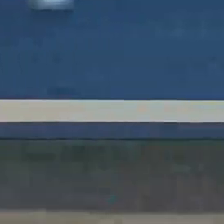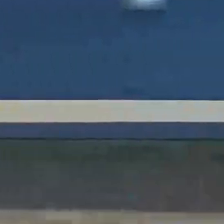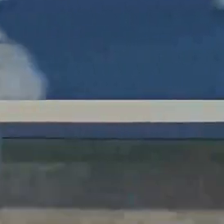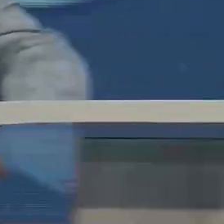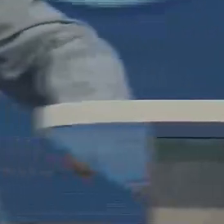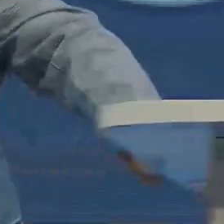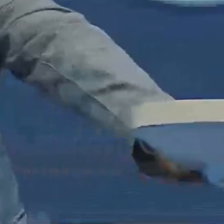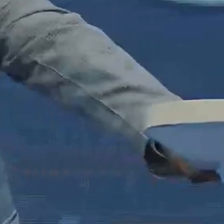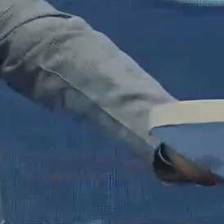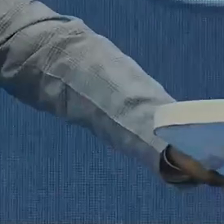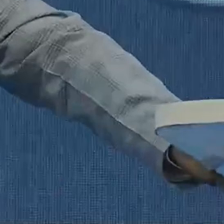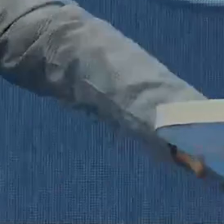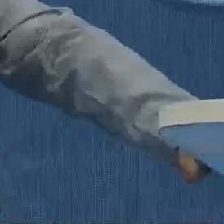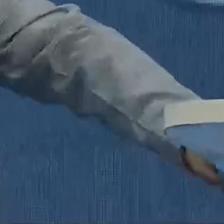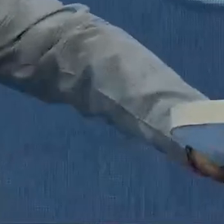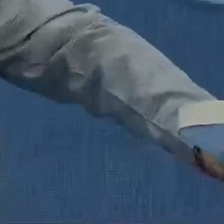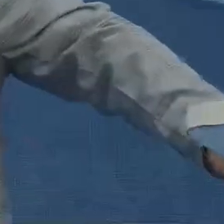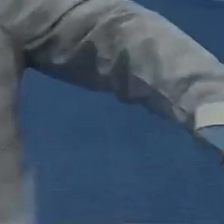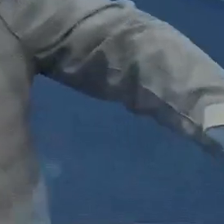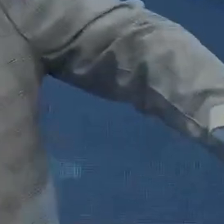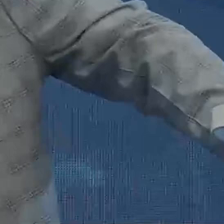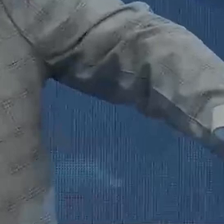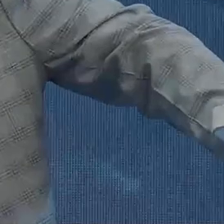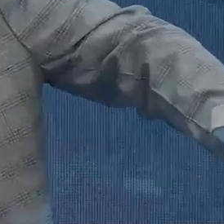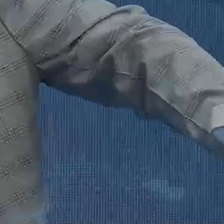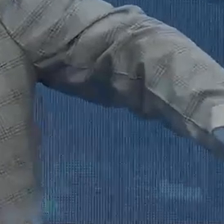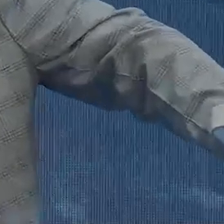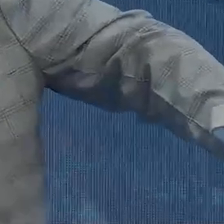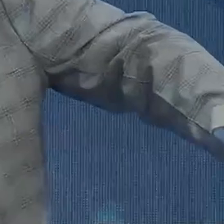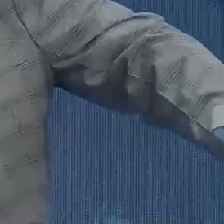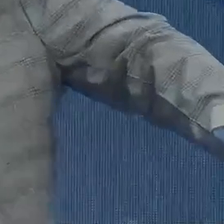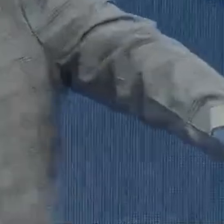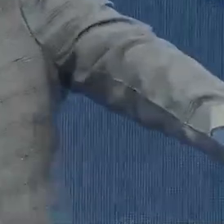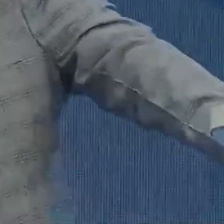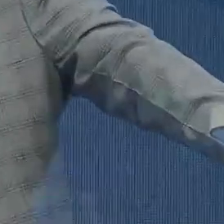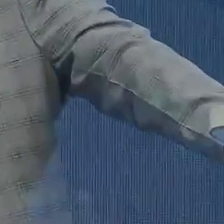Et tes péchés, vos péchés vous cachent sa face et l'empêchent de vous écouter.